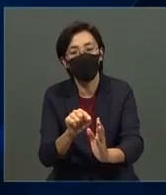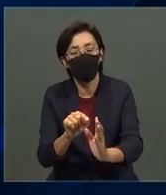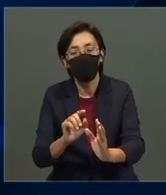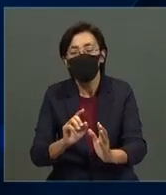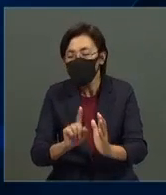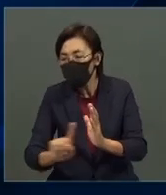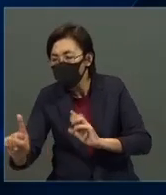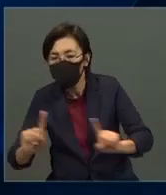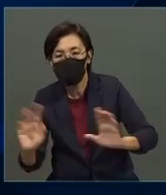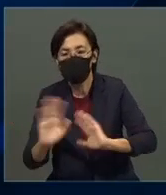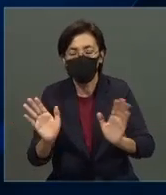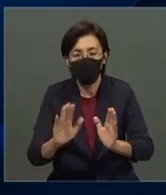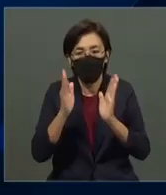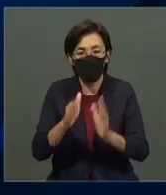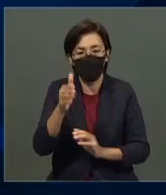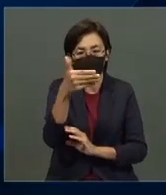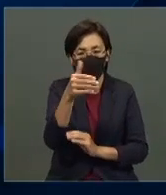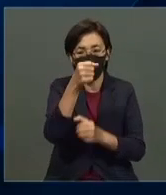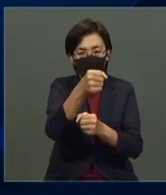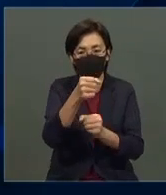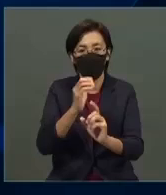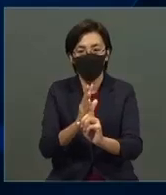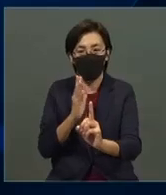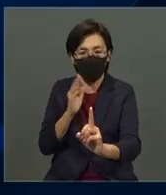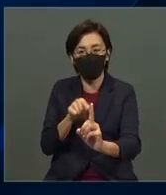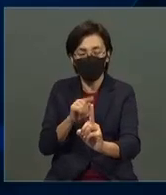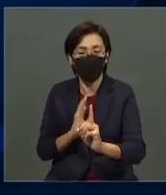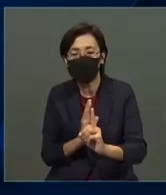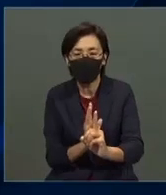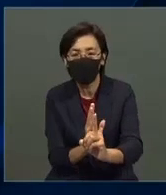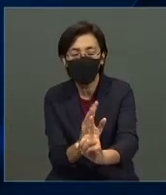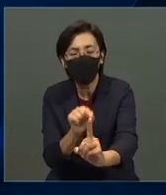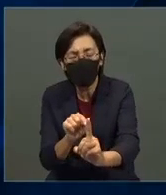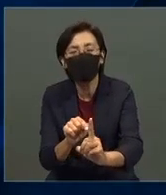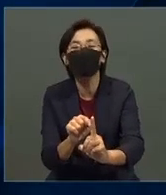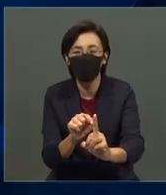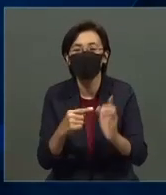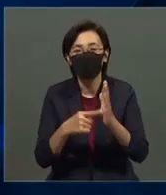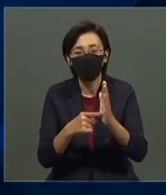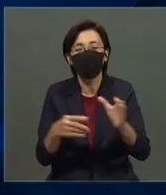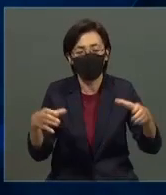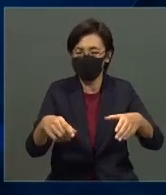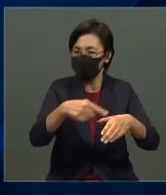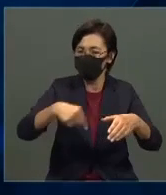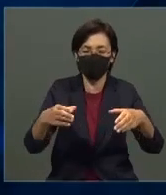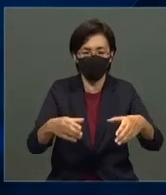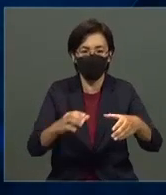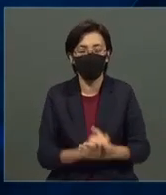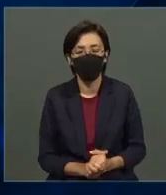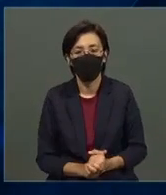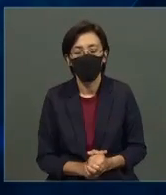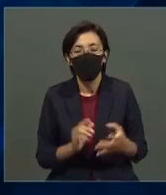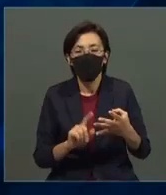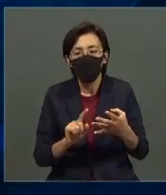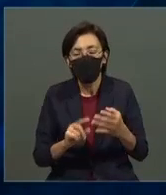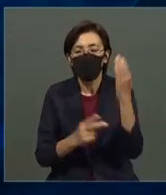ะที่ไหนเลยมีคนเดินถือธงนะอย่างนั้นนะครับเป็นภาพตัวอย่างที่เราเคยเห็นกันคือซิลรูทนะครับหรือจะใช้เป็นโฮเทลคว